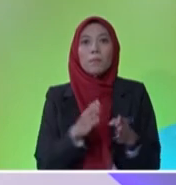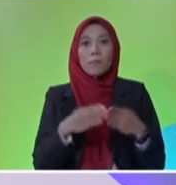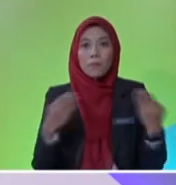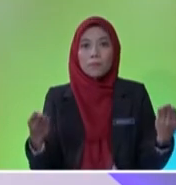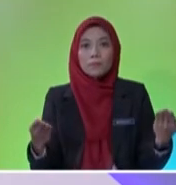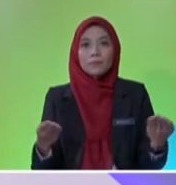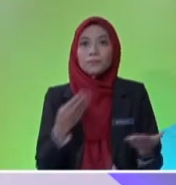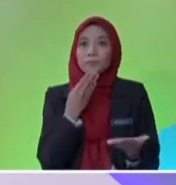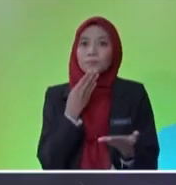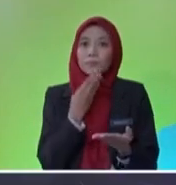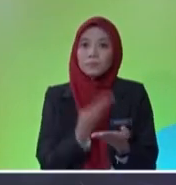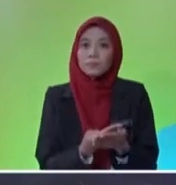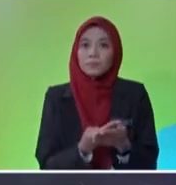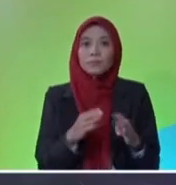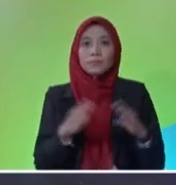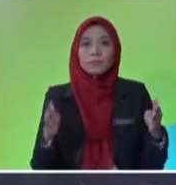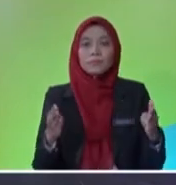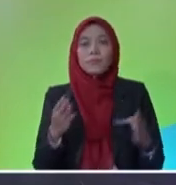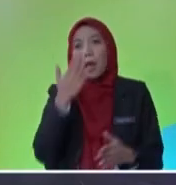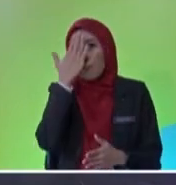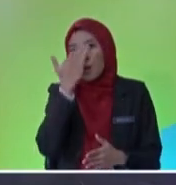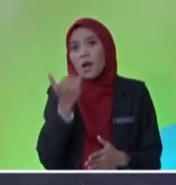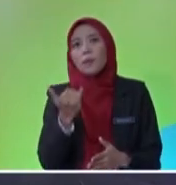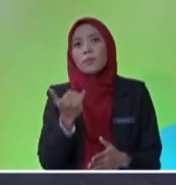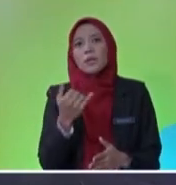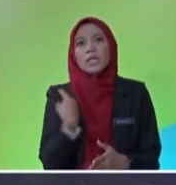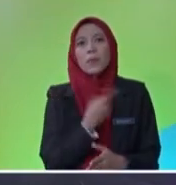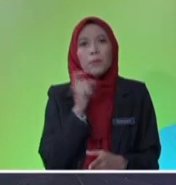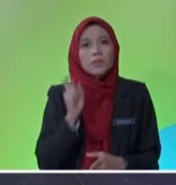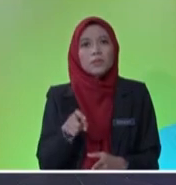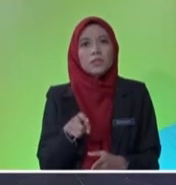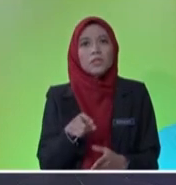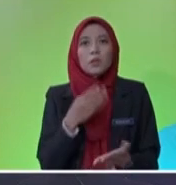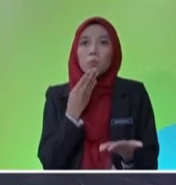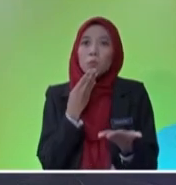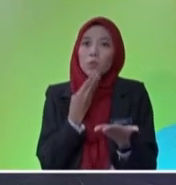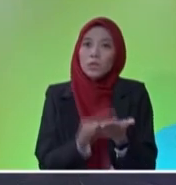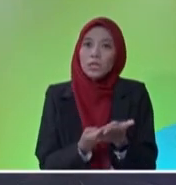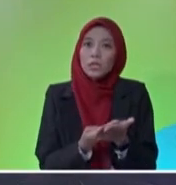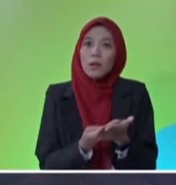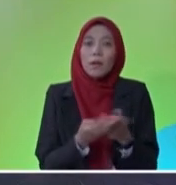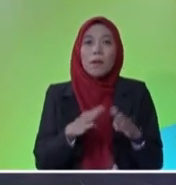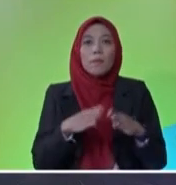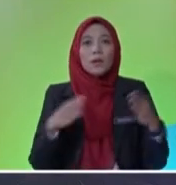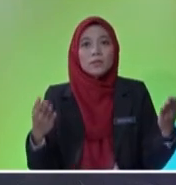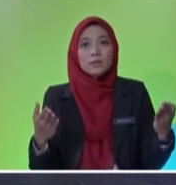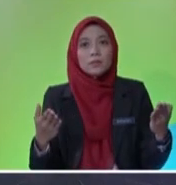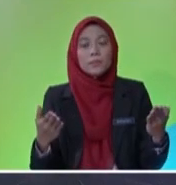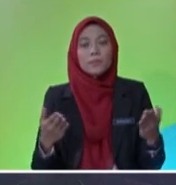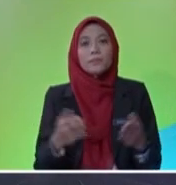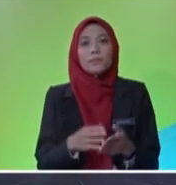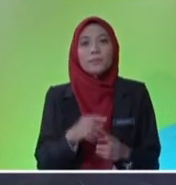tanya kalau itu punya HP kita perlu mengamalkan sikap Budi bahasa ini terutama semasa kita membuat panggilan kecemasan